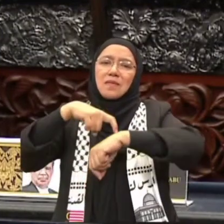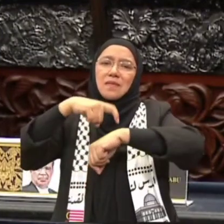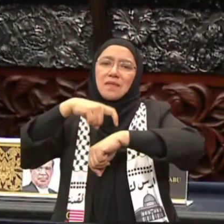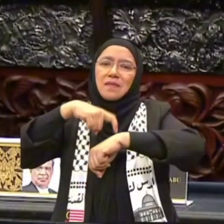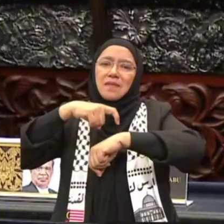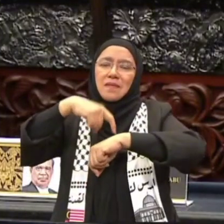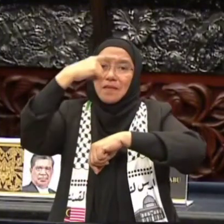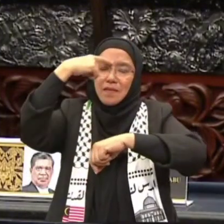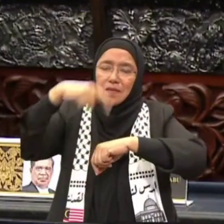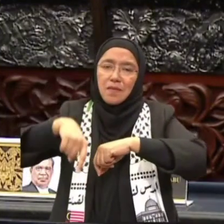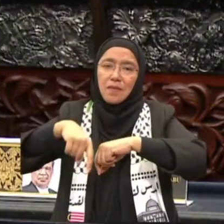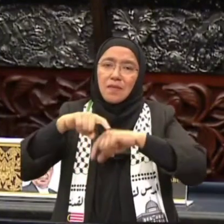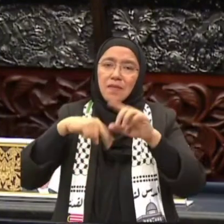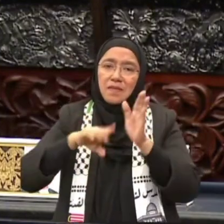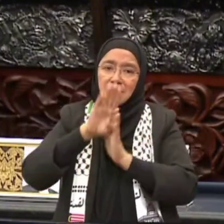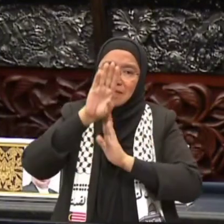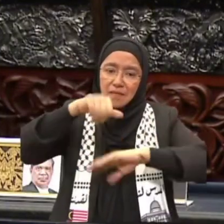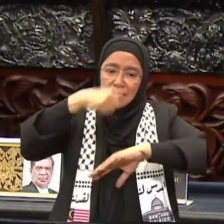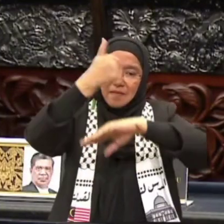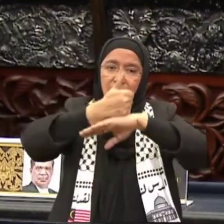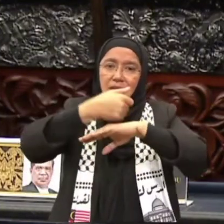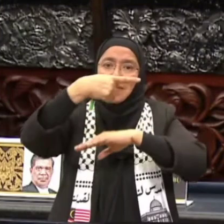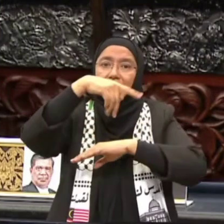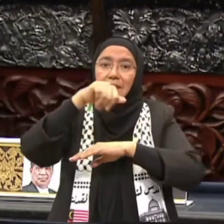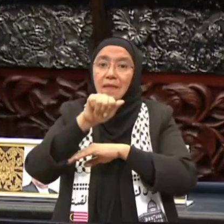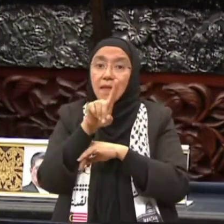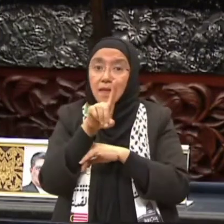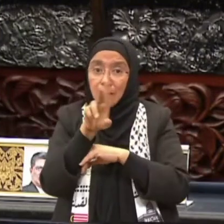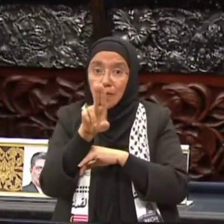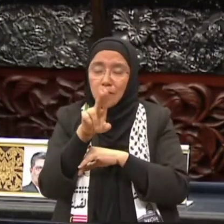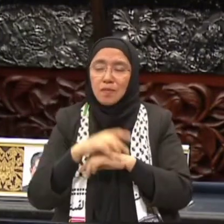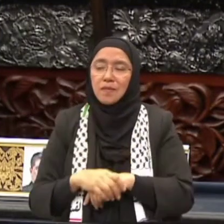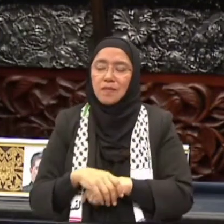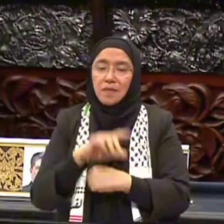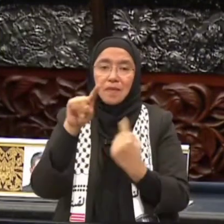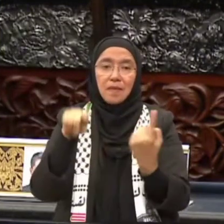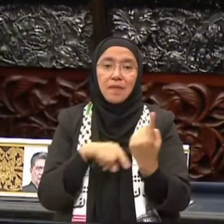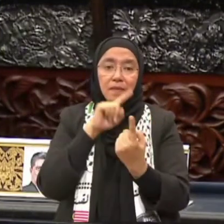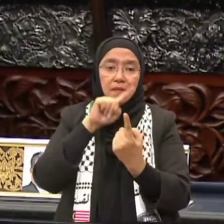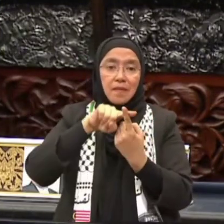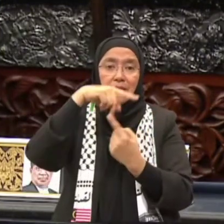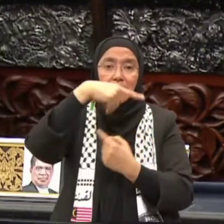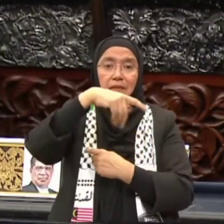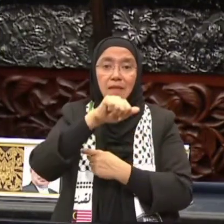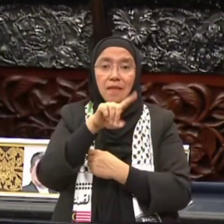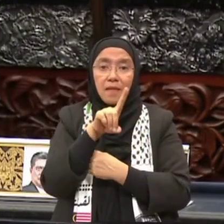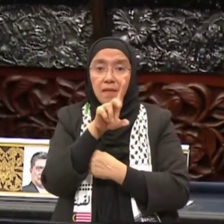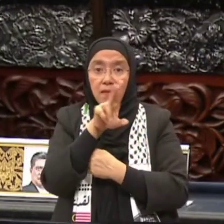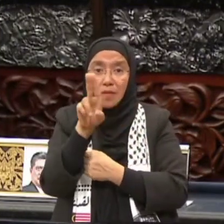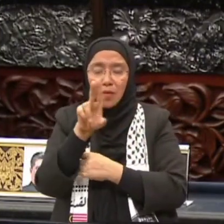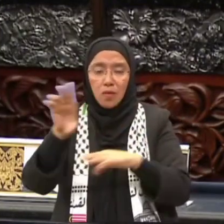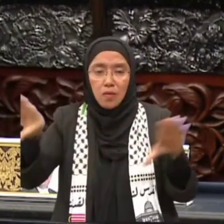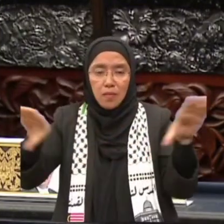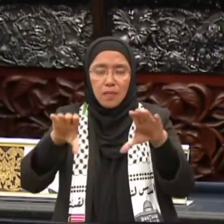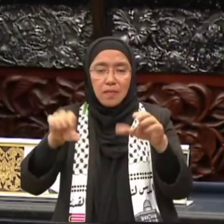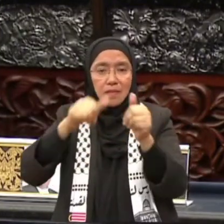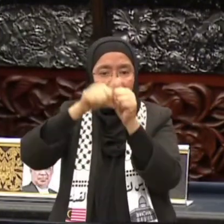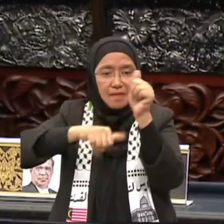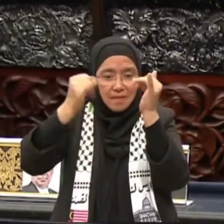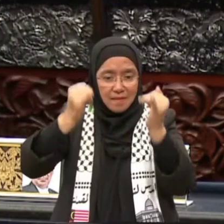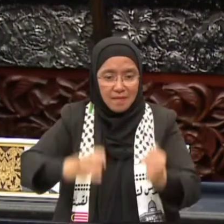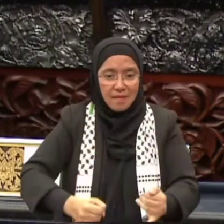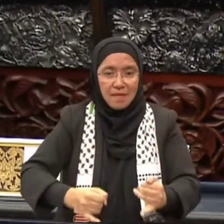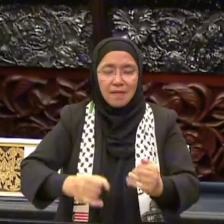hasrat. Apabila PADU dilaksanakan, setiap individu dan isi rumah akan mempunyai akaun